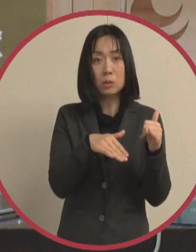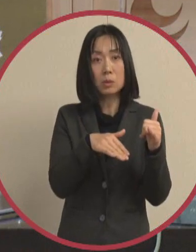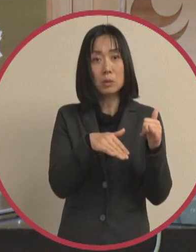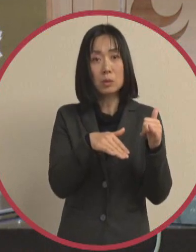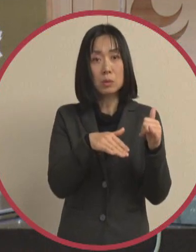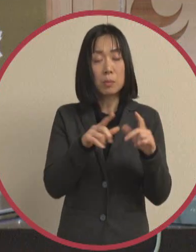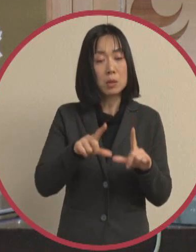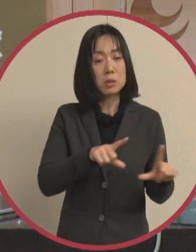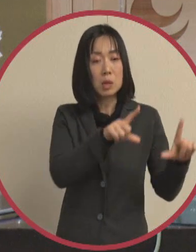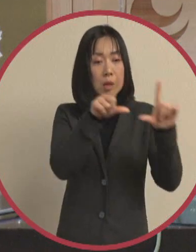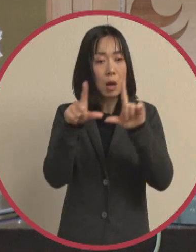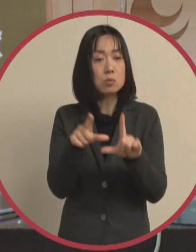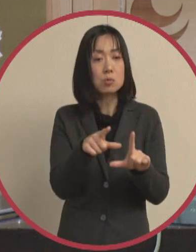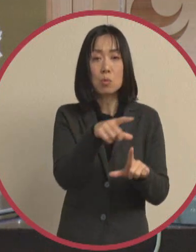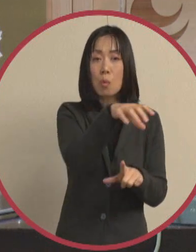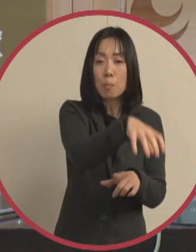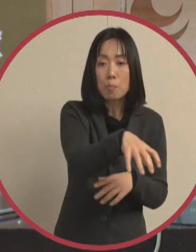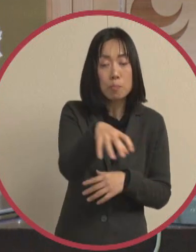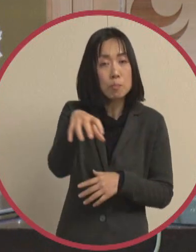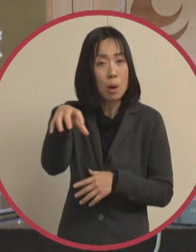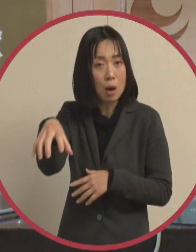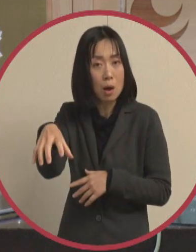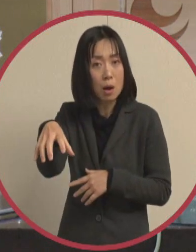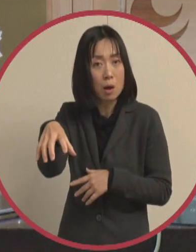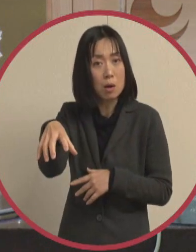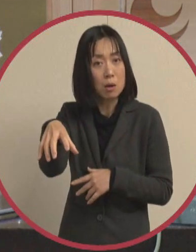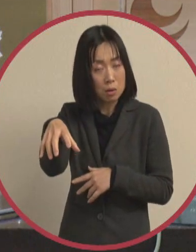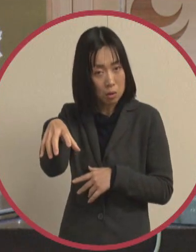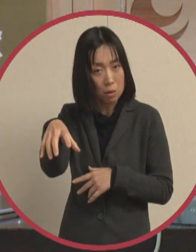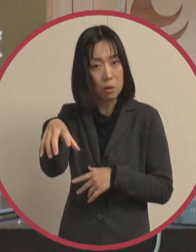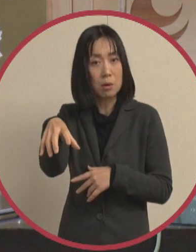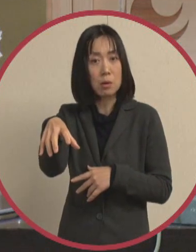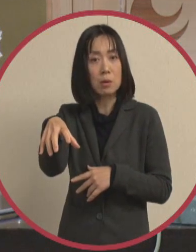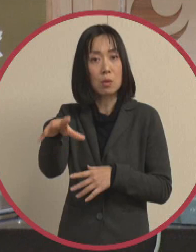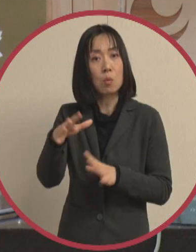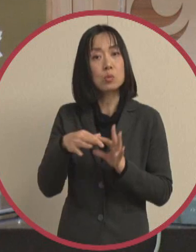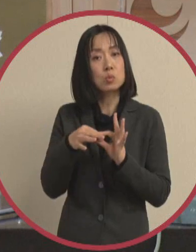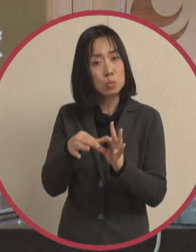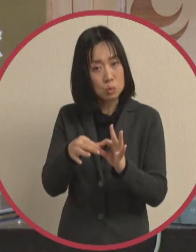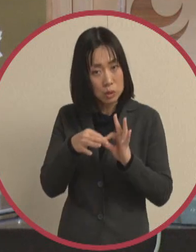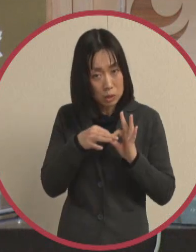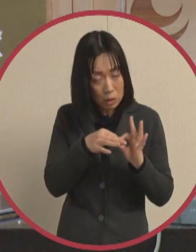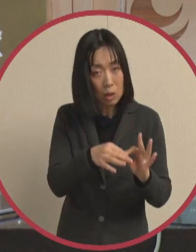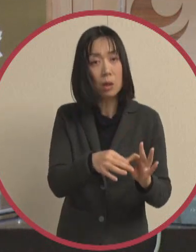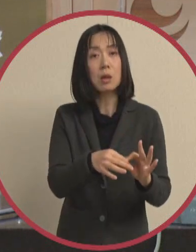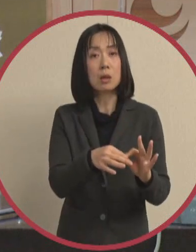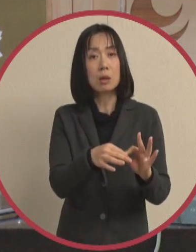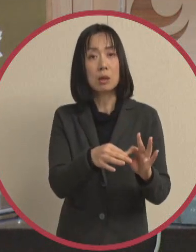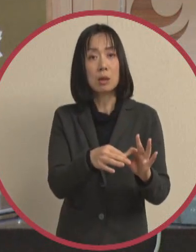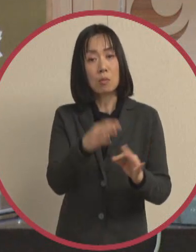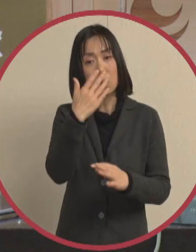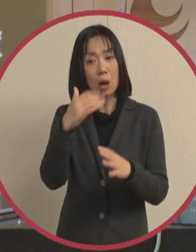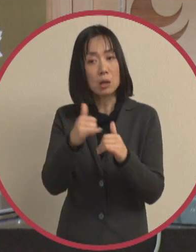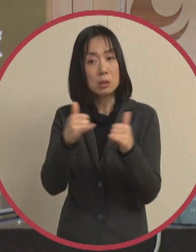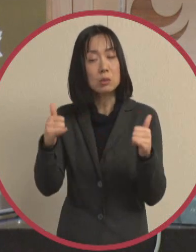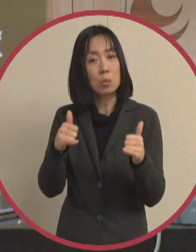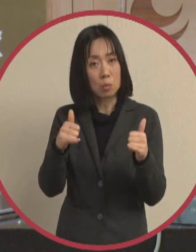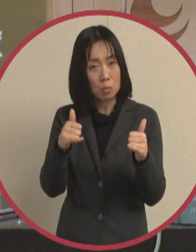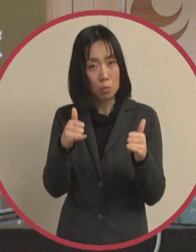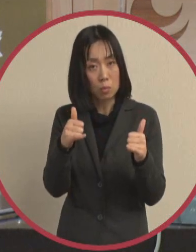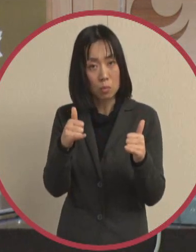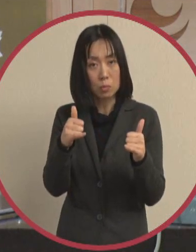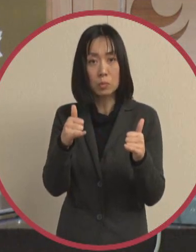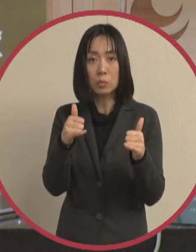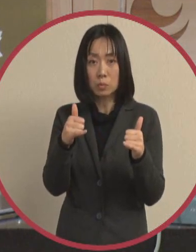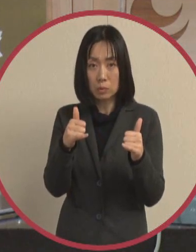まあ、生活の場を通じて、受験を呼びかけるといったようなことでですね、若い世代の受験者の増加